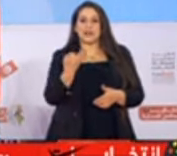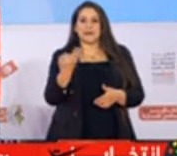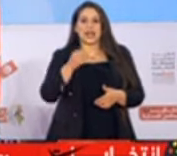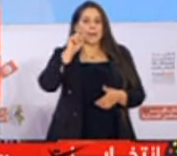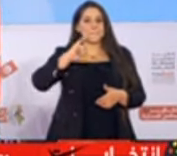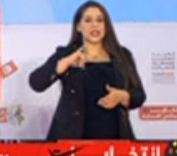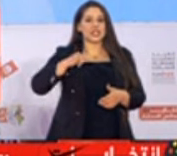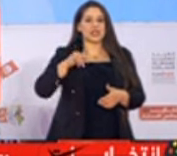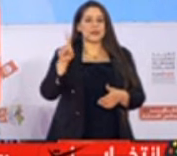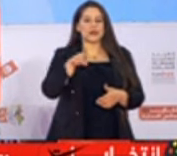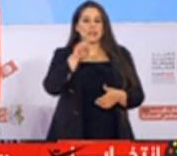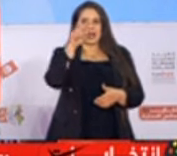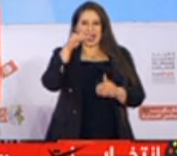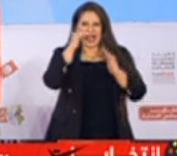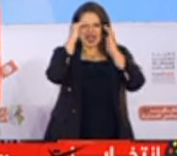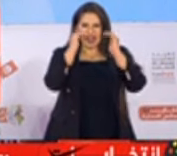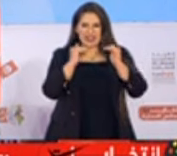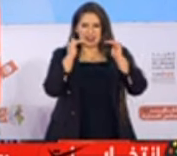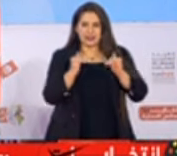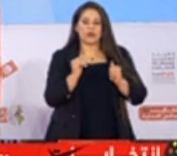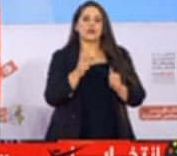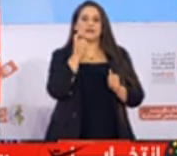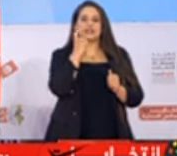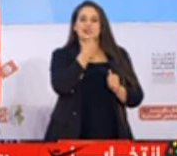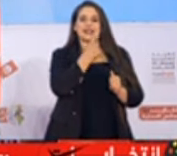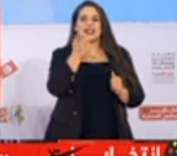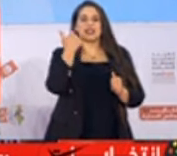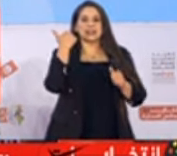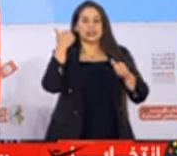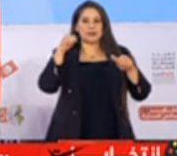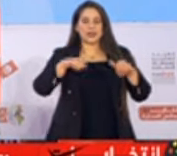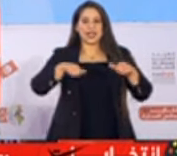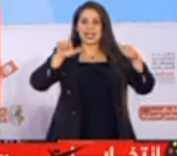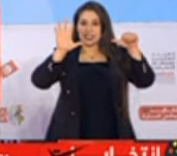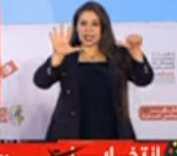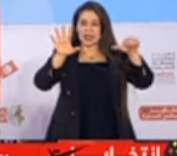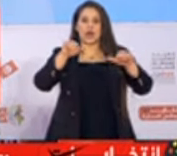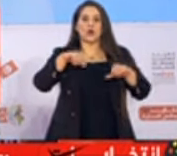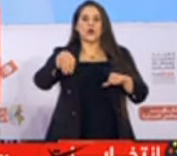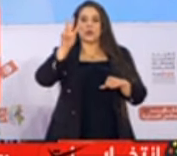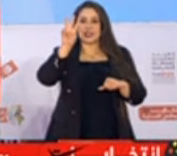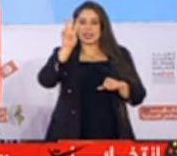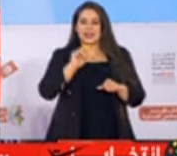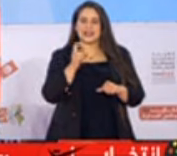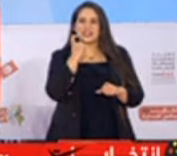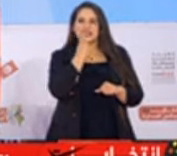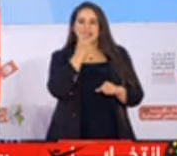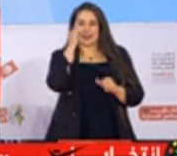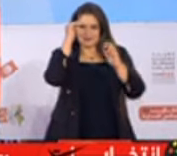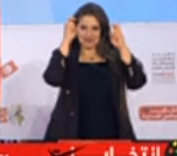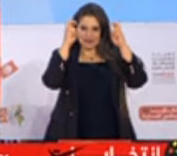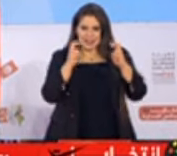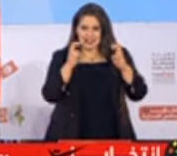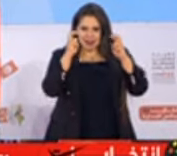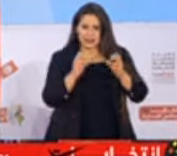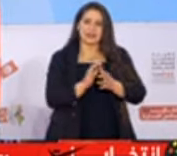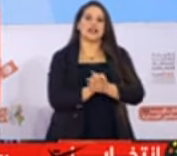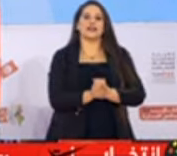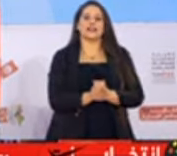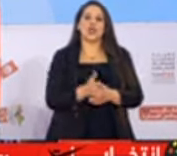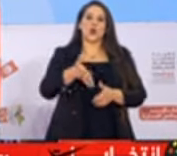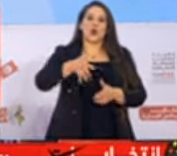الشباب دون 36 سنة، 51% من المقترعين هم من الفئة العمرية 36-60